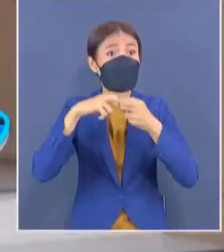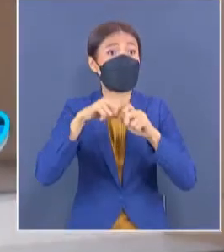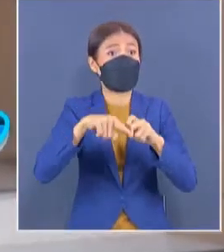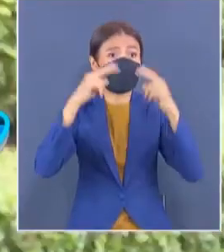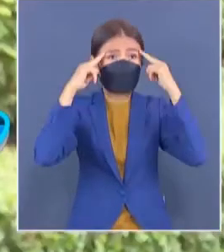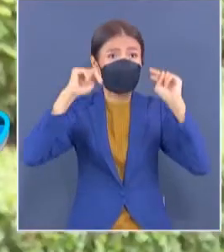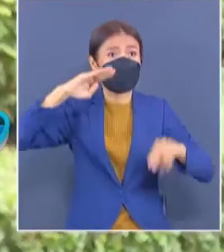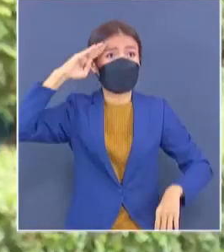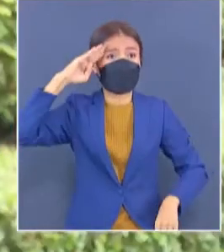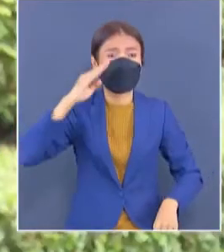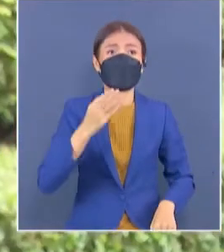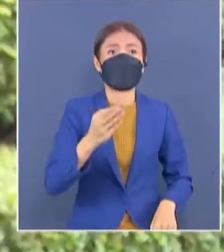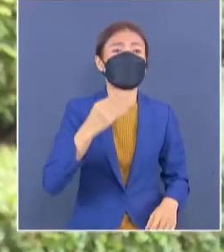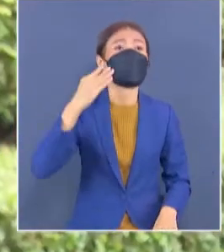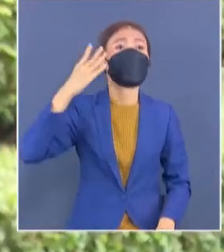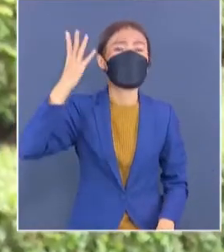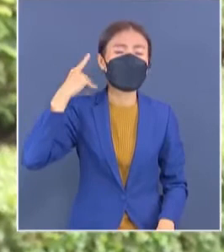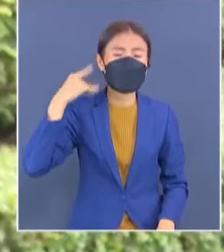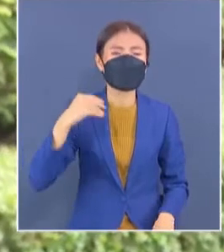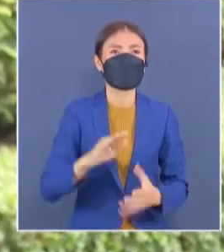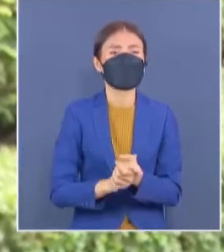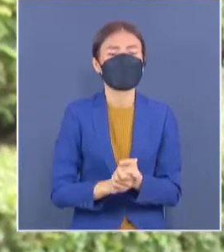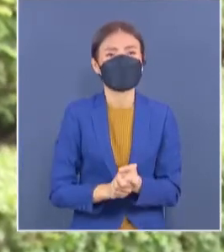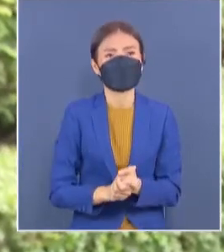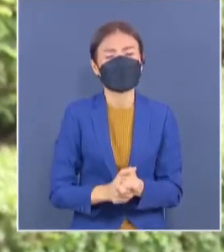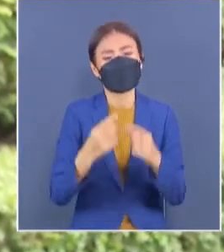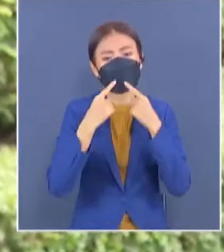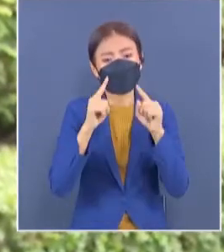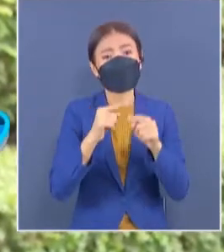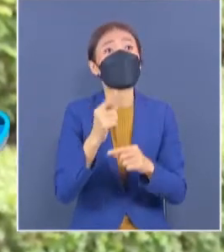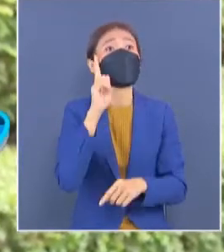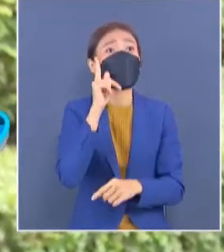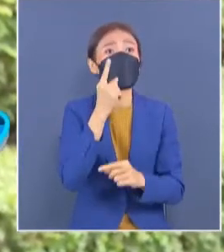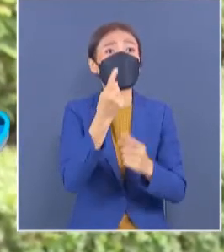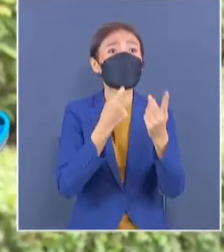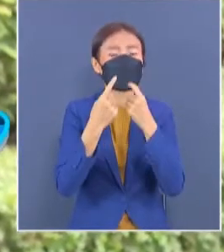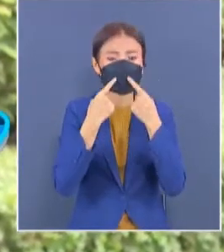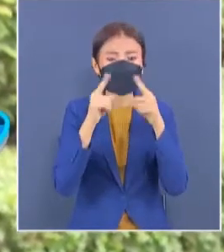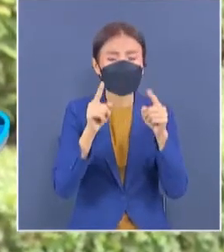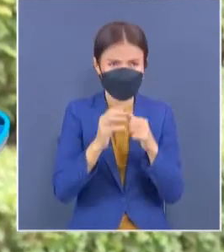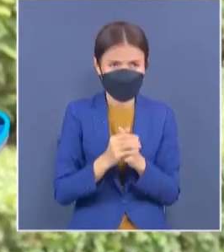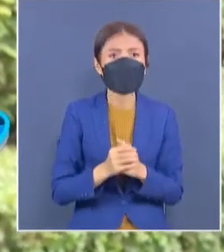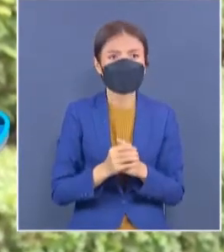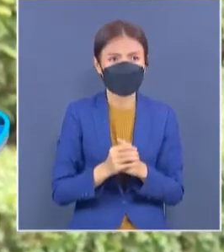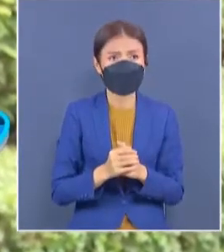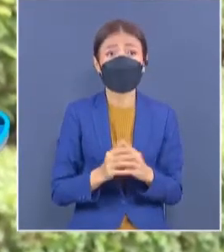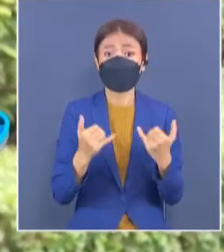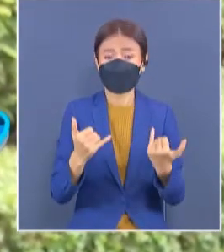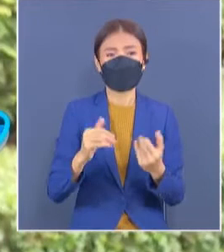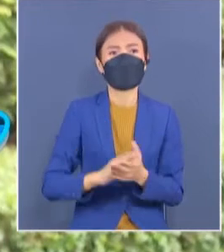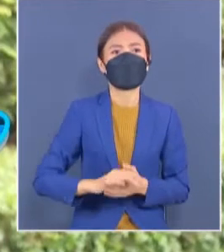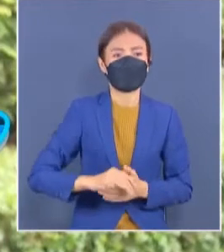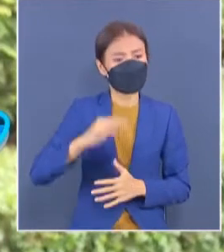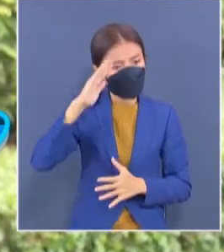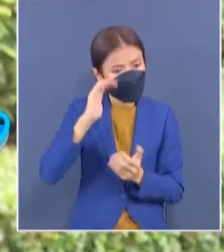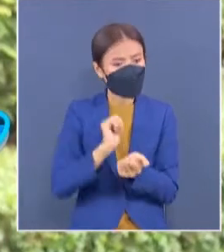กรัฐมนตรีเมื่อวานนี้เนี่ยท่านก็ตอบคำถามนักข่าวครับถึงความคืบหน้าในคดีก็ระบุว่าเจ้าหน้าที่เนี่ยรายงานให้ท่านเนี่ยท